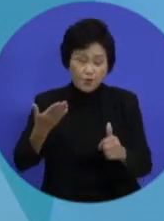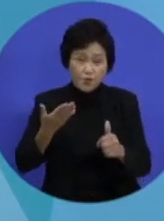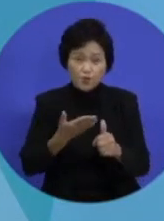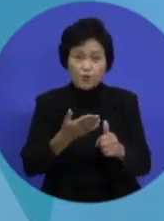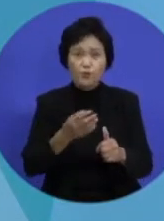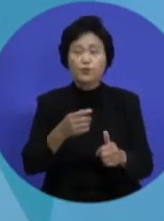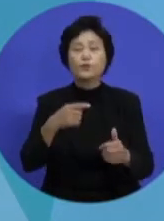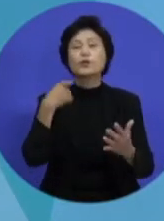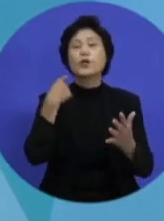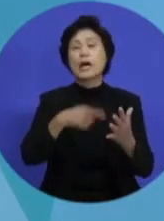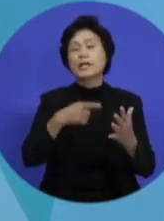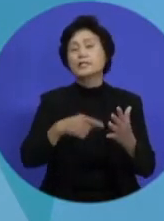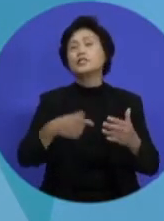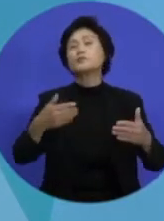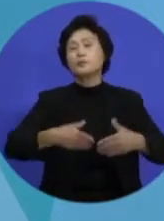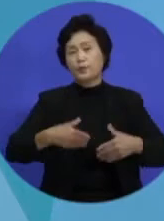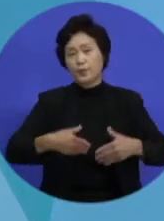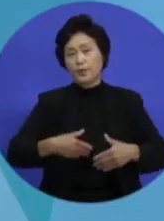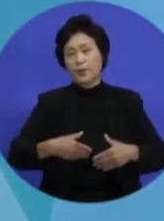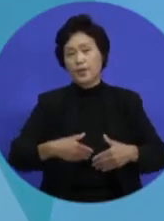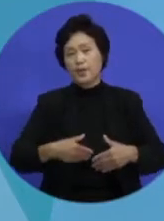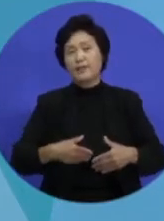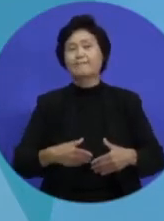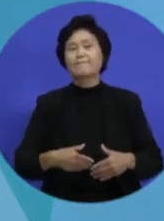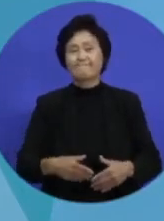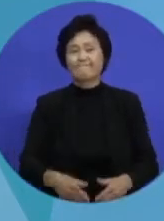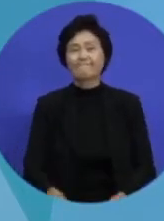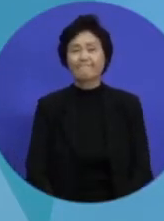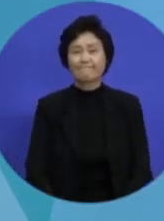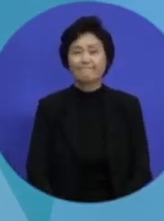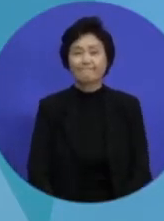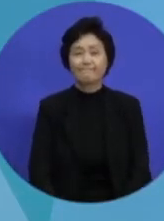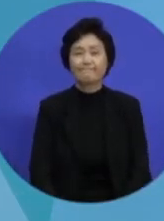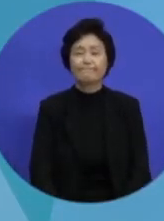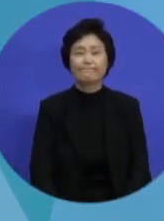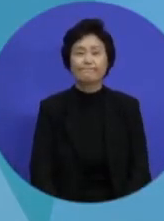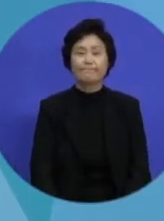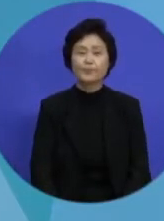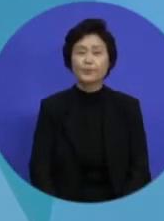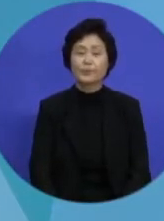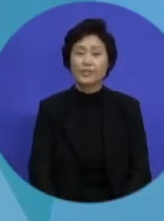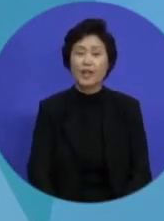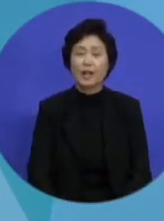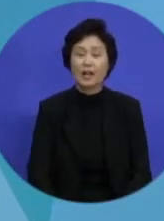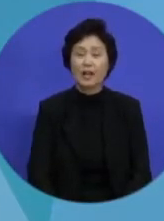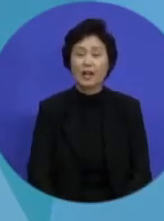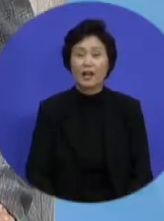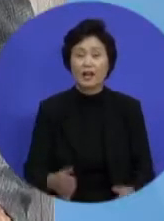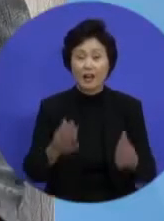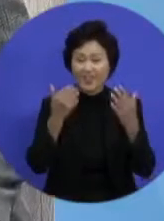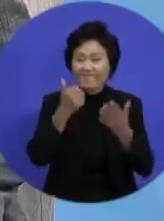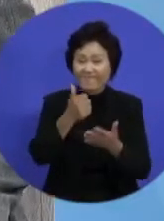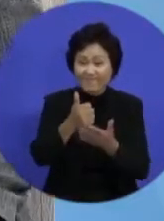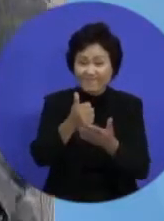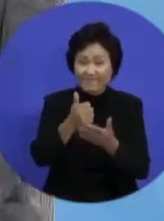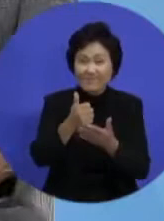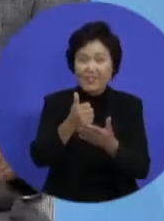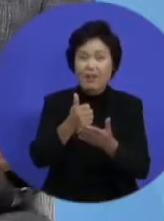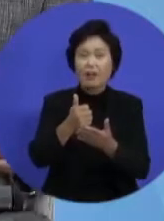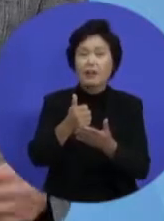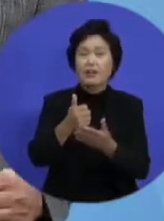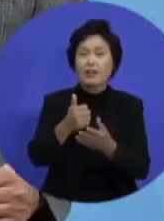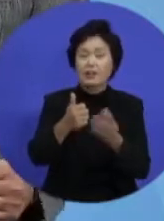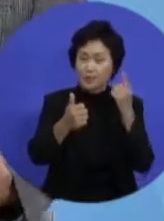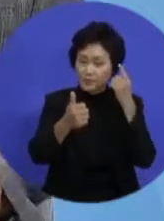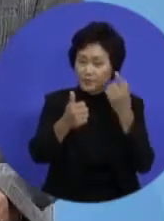교육이 필요한데 저희는 이제 그런 길을 가려고 이제 길을 나섰다 이렇게 네. 생각하고 있습니다. 네. 네. 교장 선생님 네. 그러면은